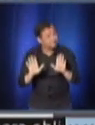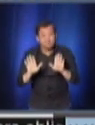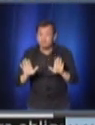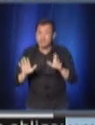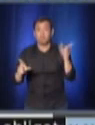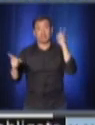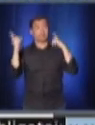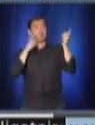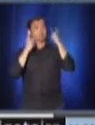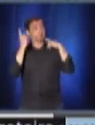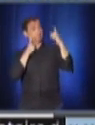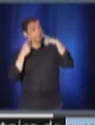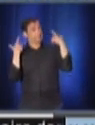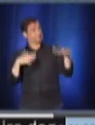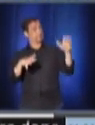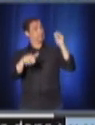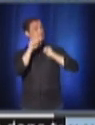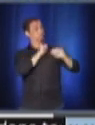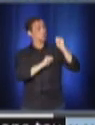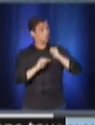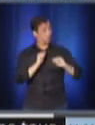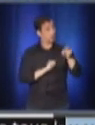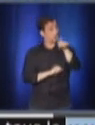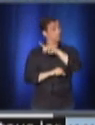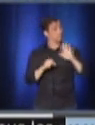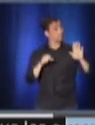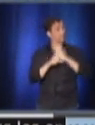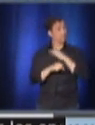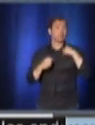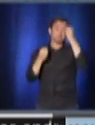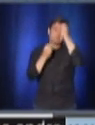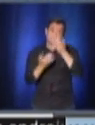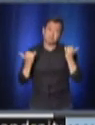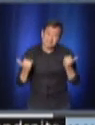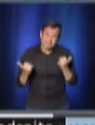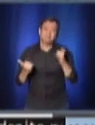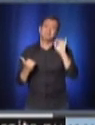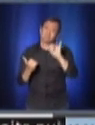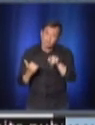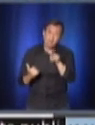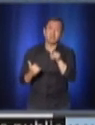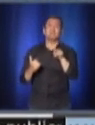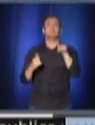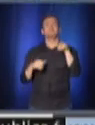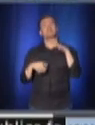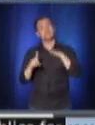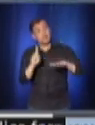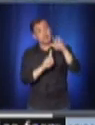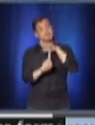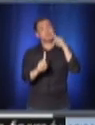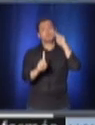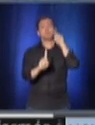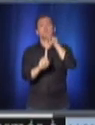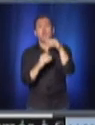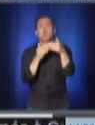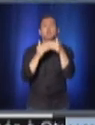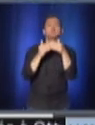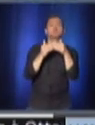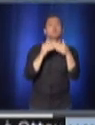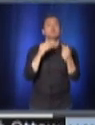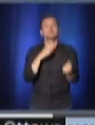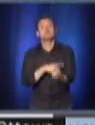histoires comme telles. Fait que, moi, je pense que c'est ce qu'on peut dire actuellement. On va regarder la situation très, très près. Chaque fois, il y a une